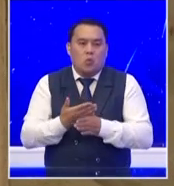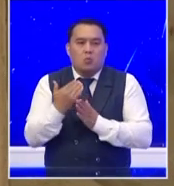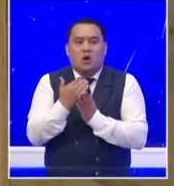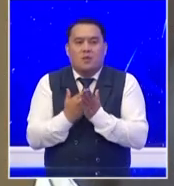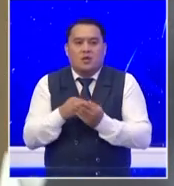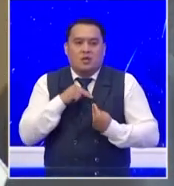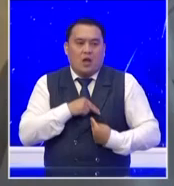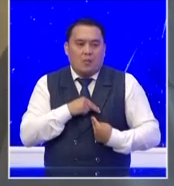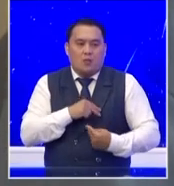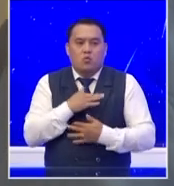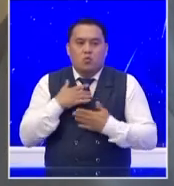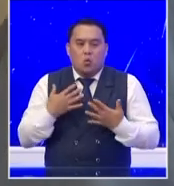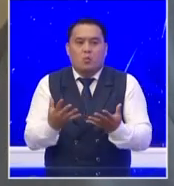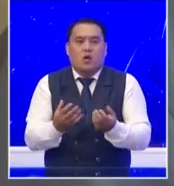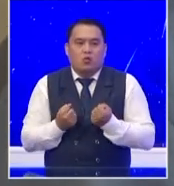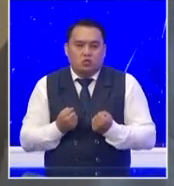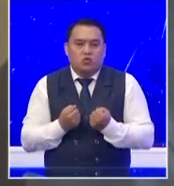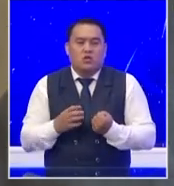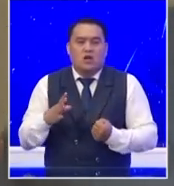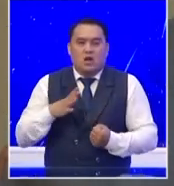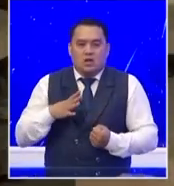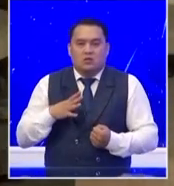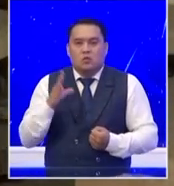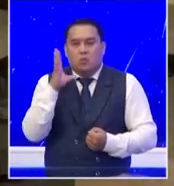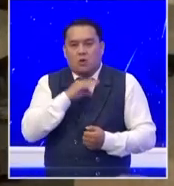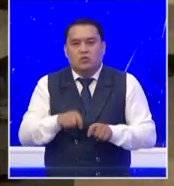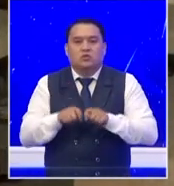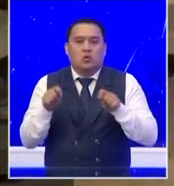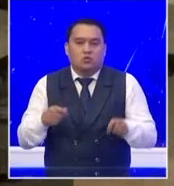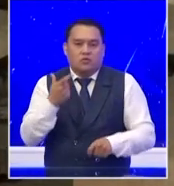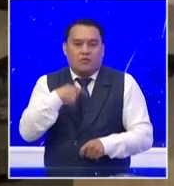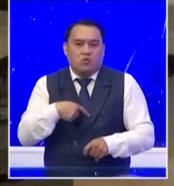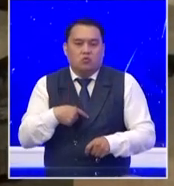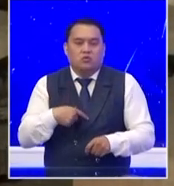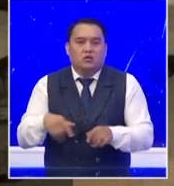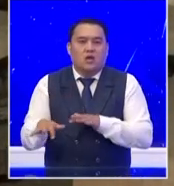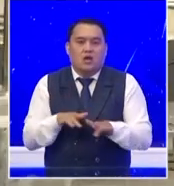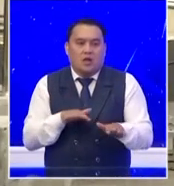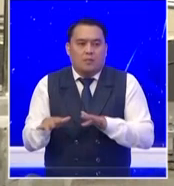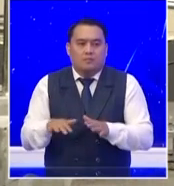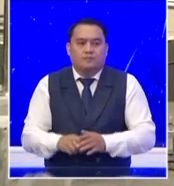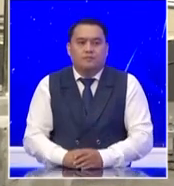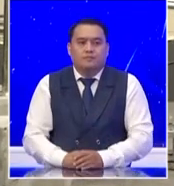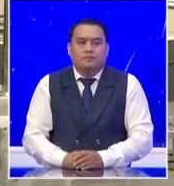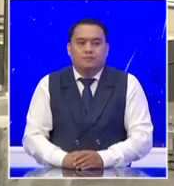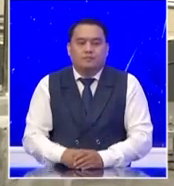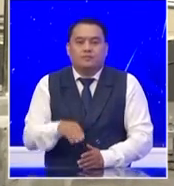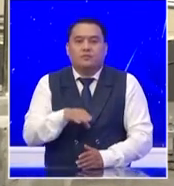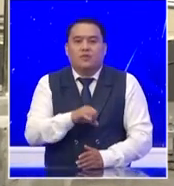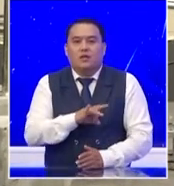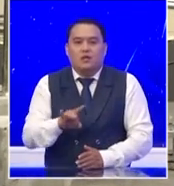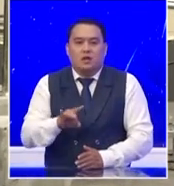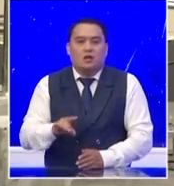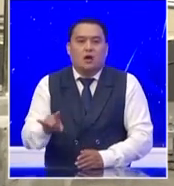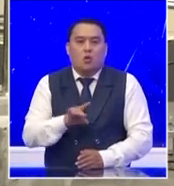программе «Еңбек» многие жители Талгарского района смогли создать свое собственное дело. По Талгарскому району в этом году